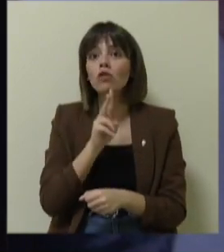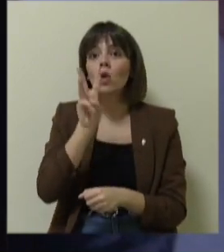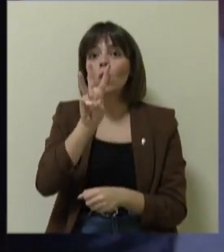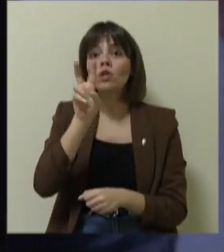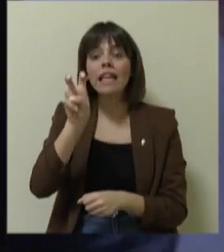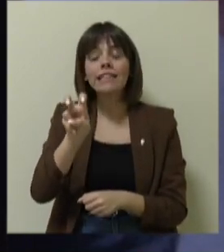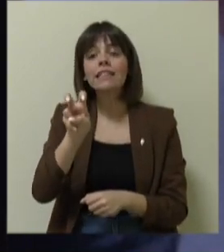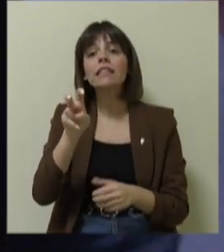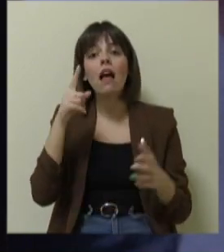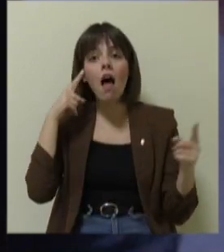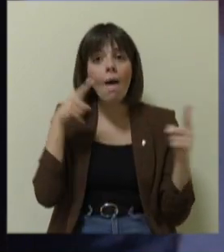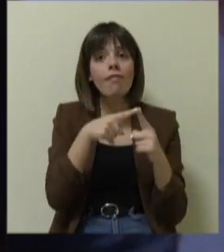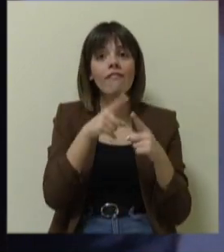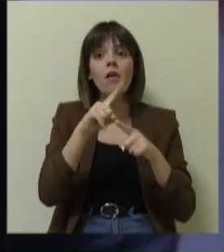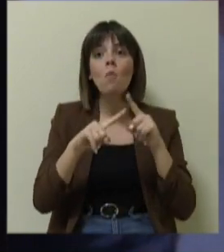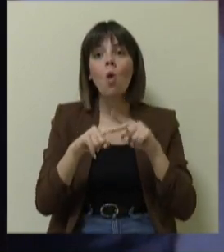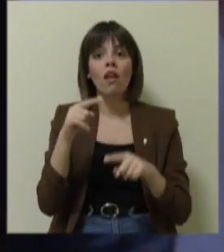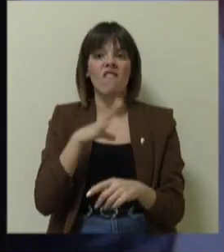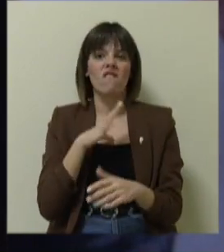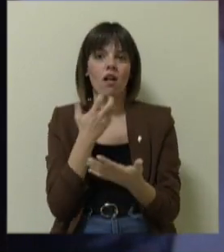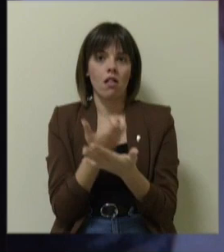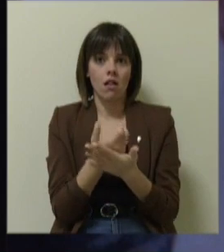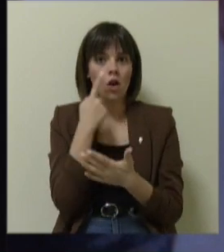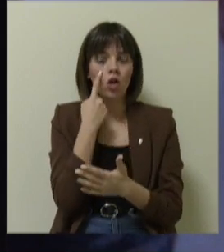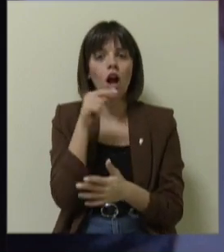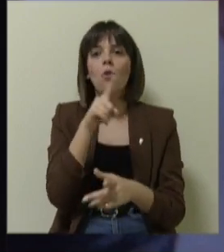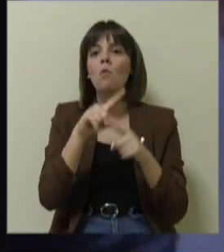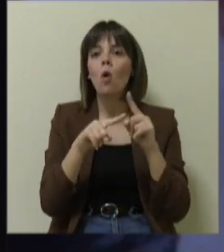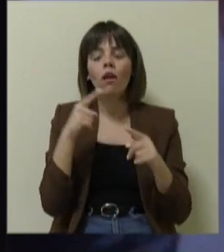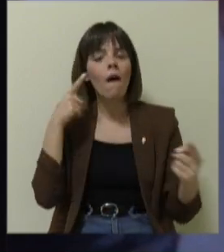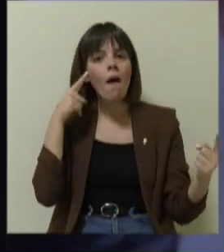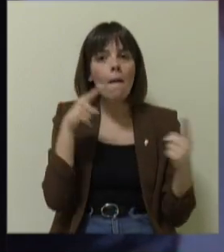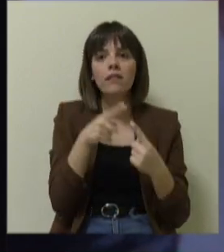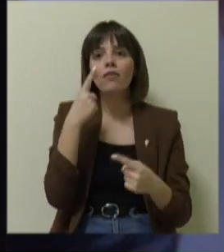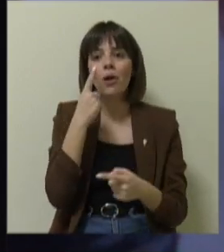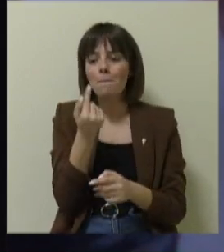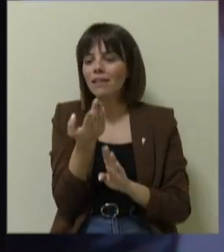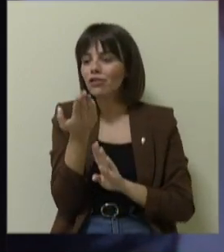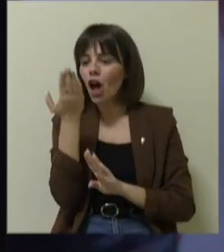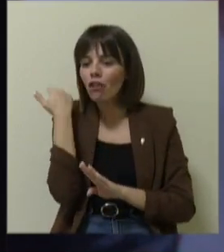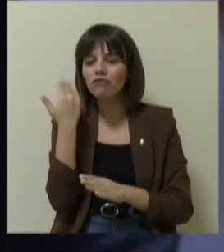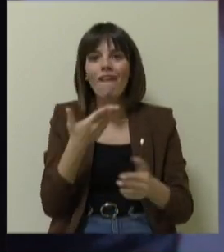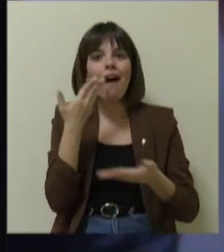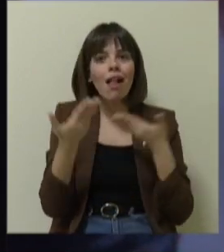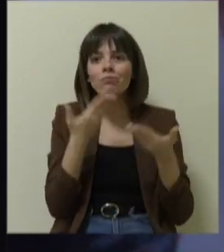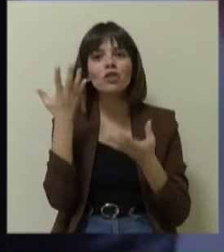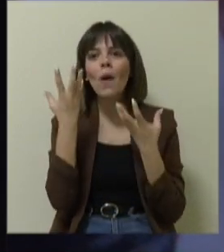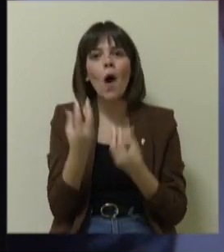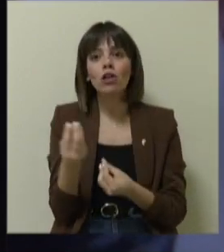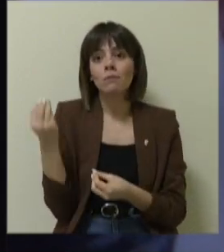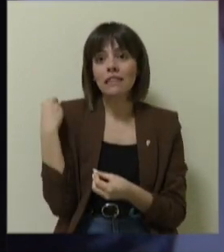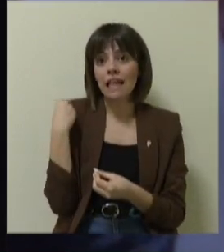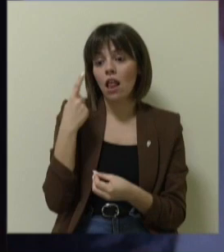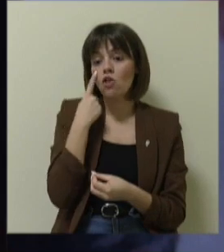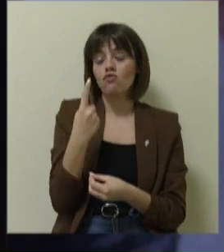238 hedef ve politika yer almaktadır ve bu politika ve hedefler, bu biraz önce bahsetmiş olduğum yeni